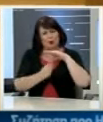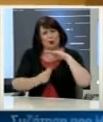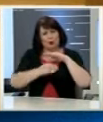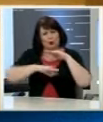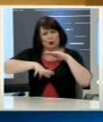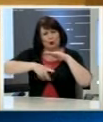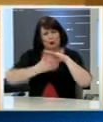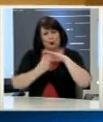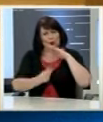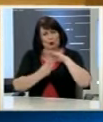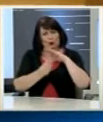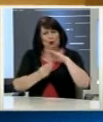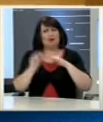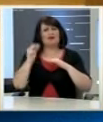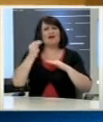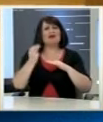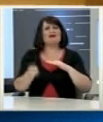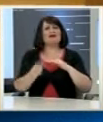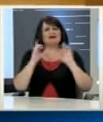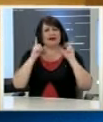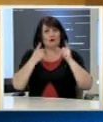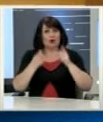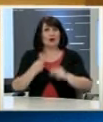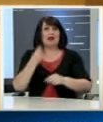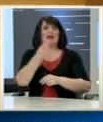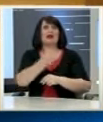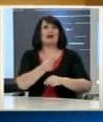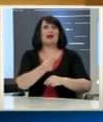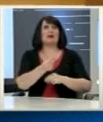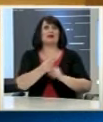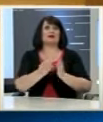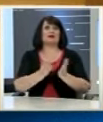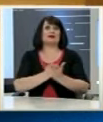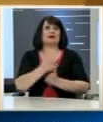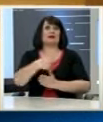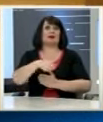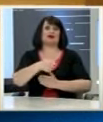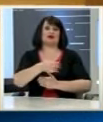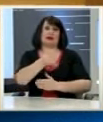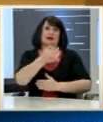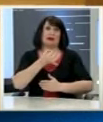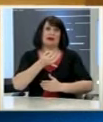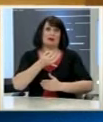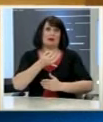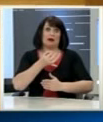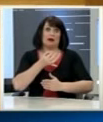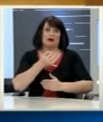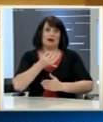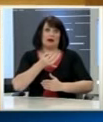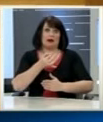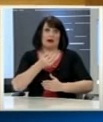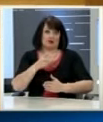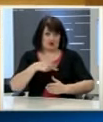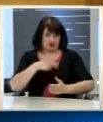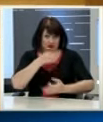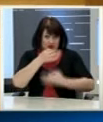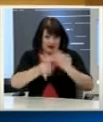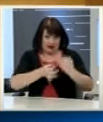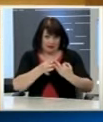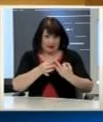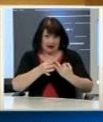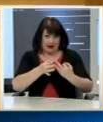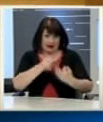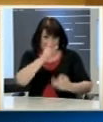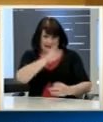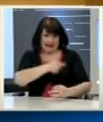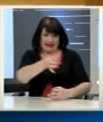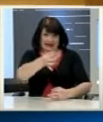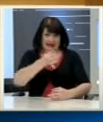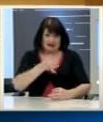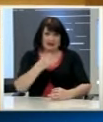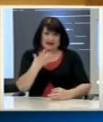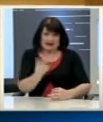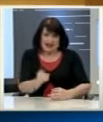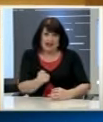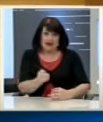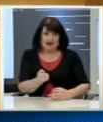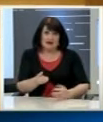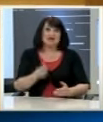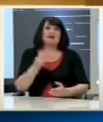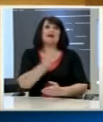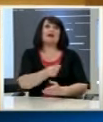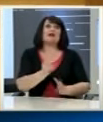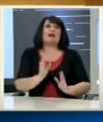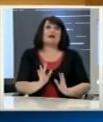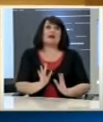εμπλέκονται και οι βουλευτές της νέας δημοκρατίας έτσι είναι το πα το πα καλά όχι εσείς βασικά ό ς έχετε στην κατοχή σας και δεν τις